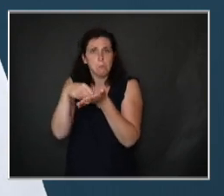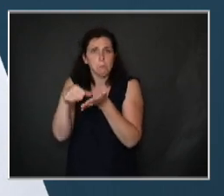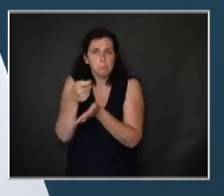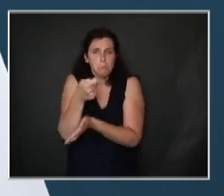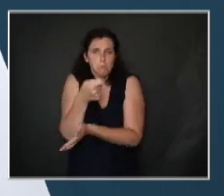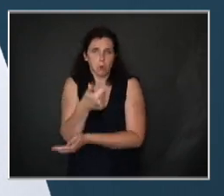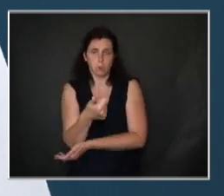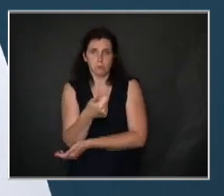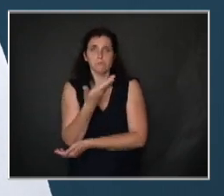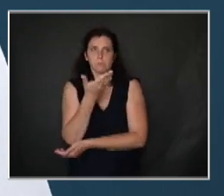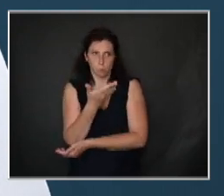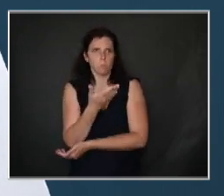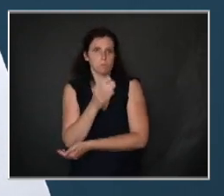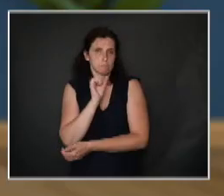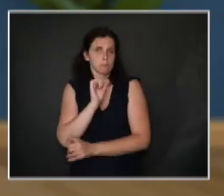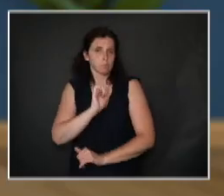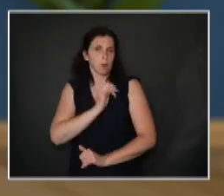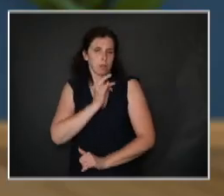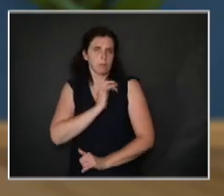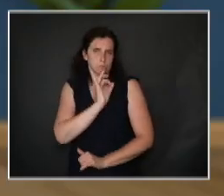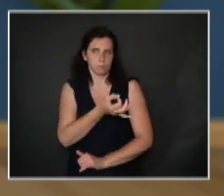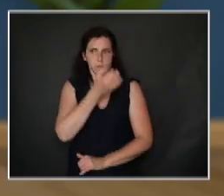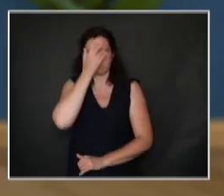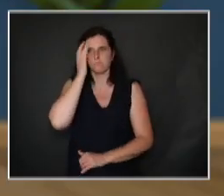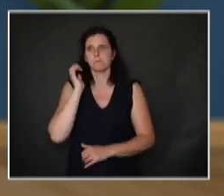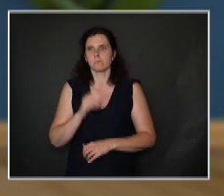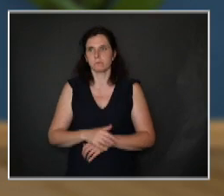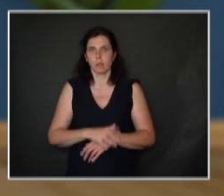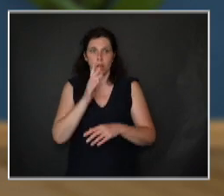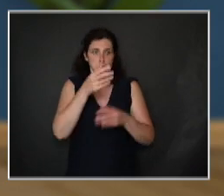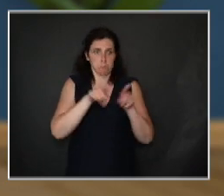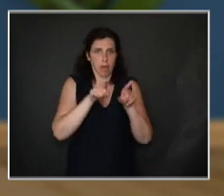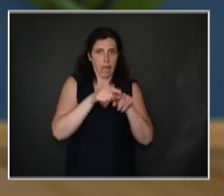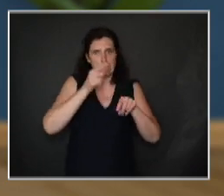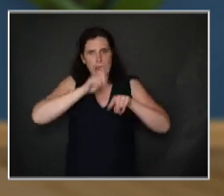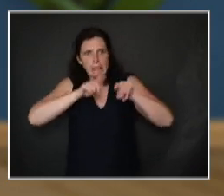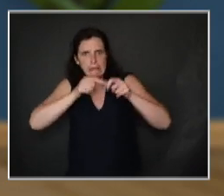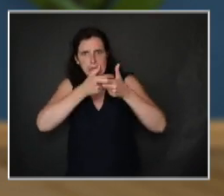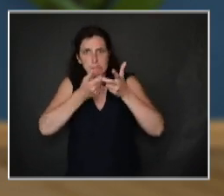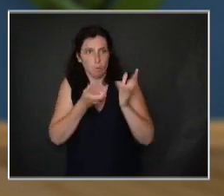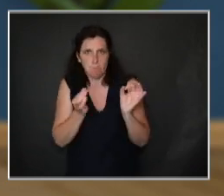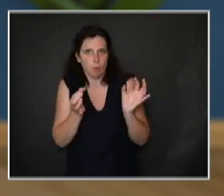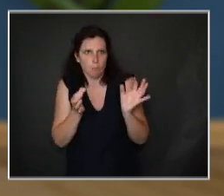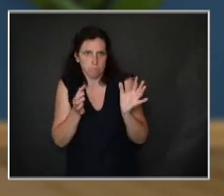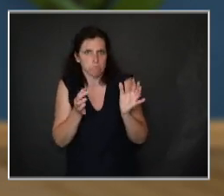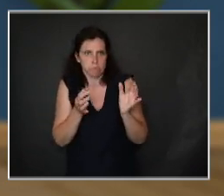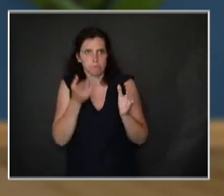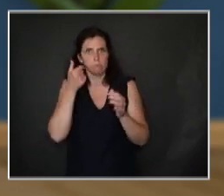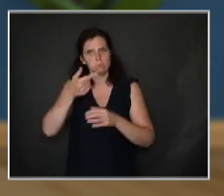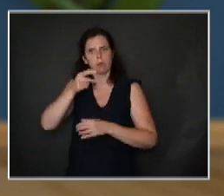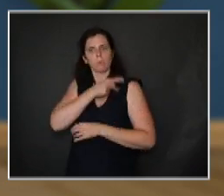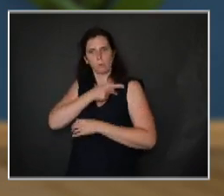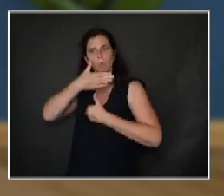c'est quelque chose qu'il ne faut pas négliger. En tout cas, il y a très peu de contre-indications et puis c'est bien encadré au plan médical.